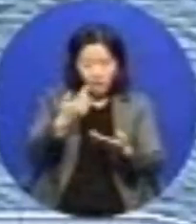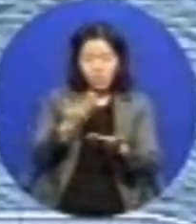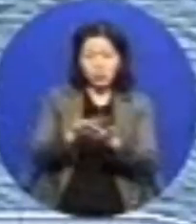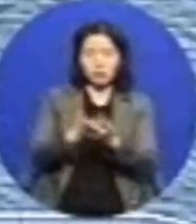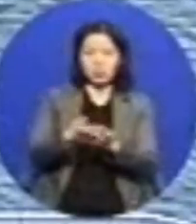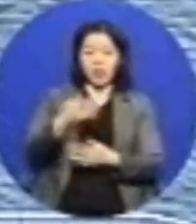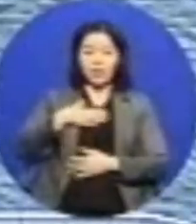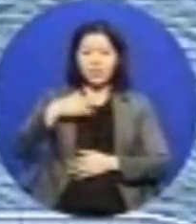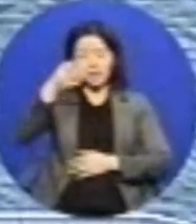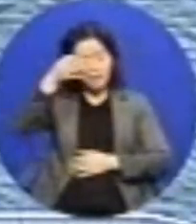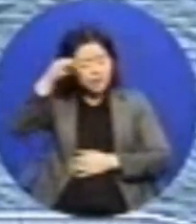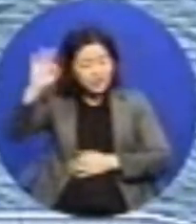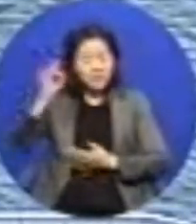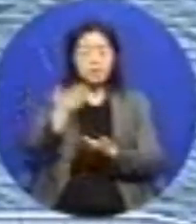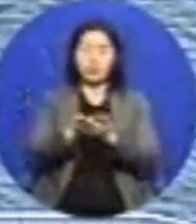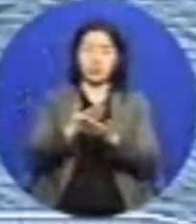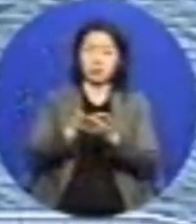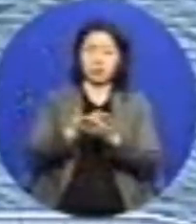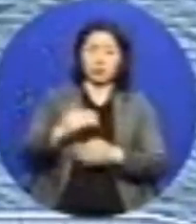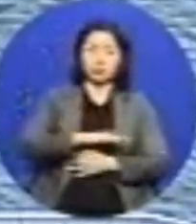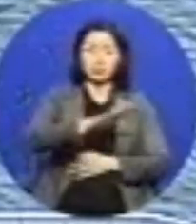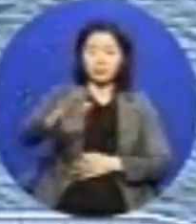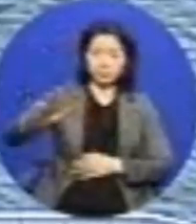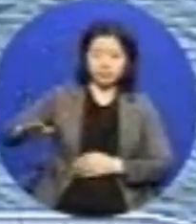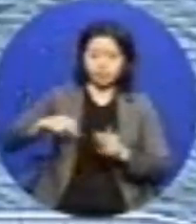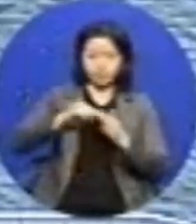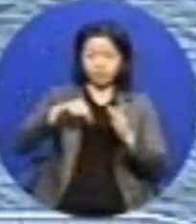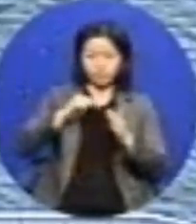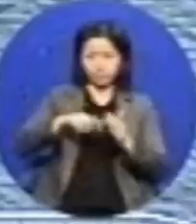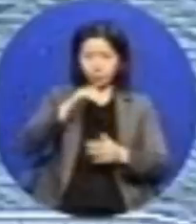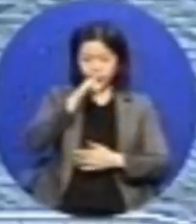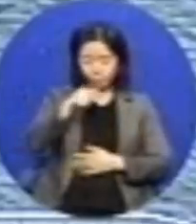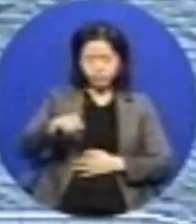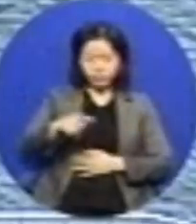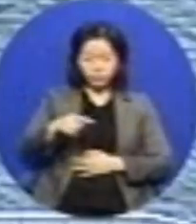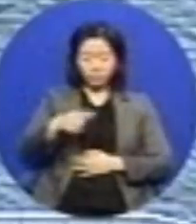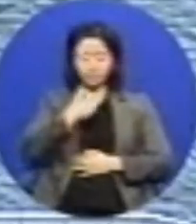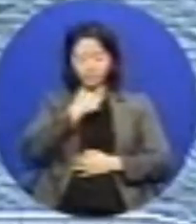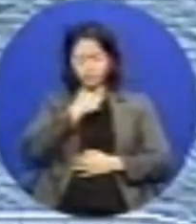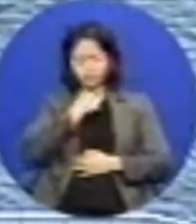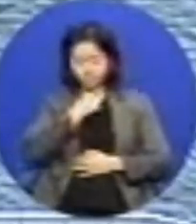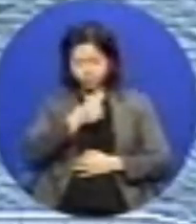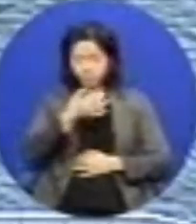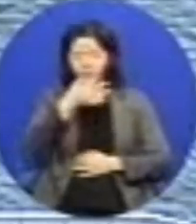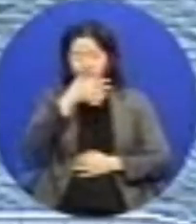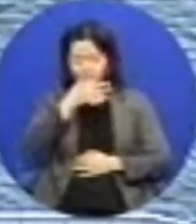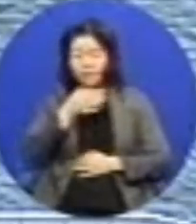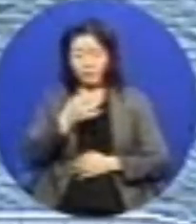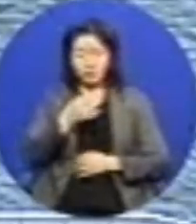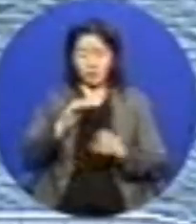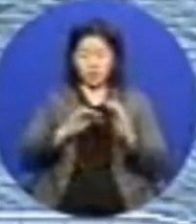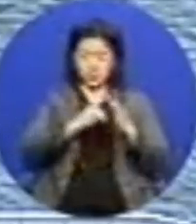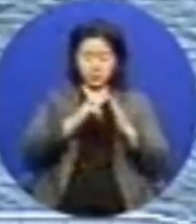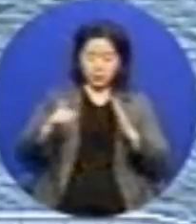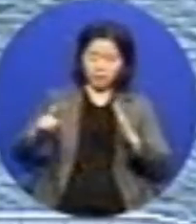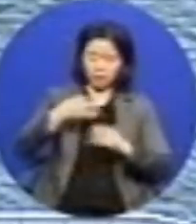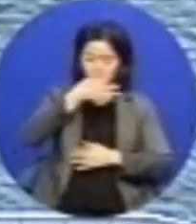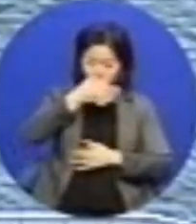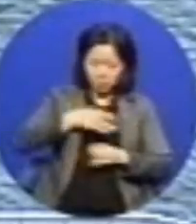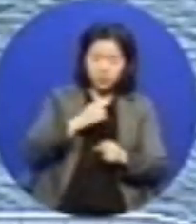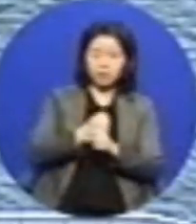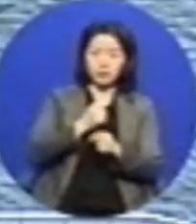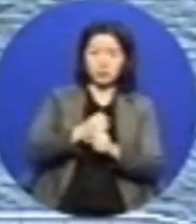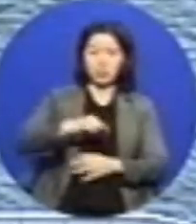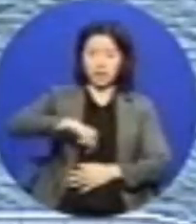줘 우리 안에 있는 그 욕구가 가족을 힘들게 하고 여러분도 힘들게 하는